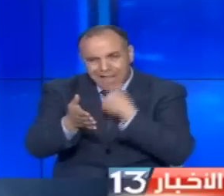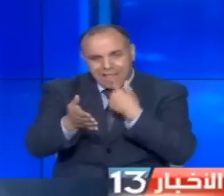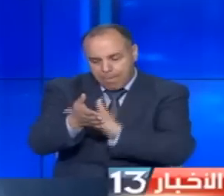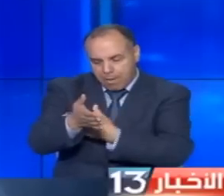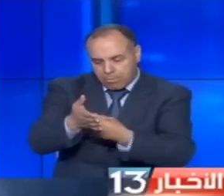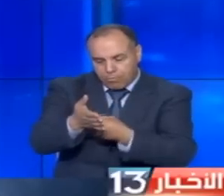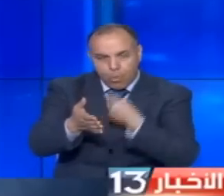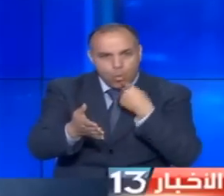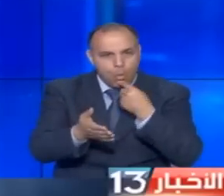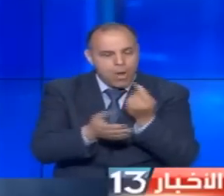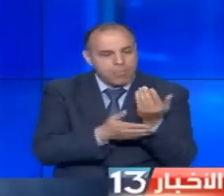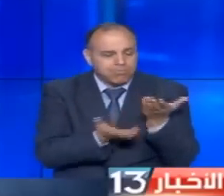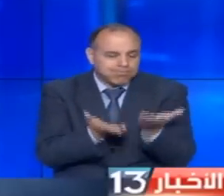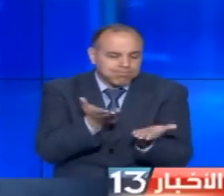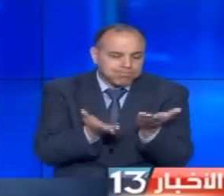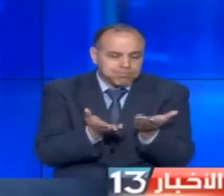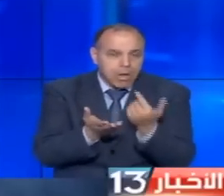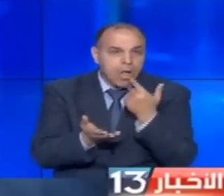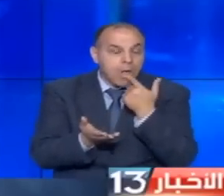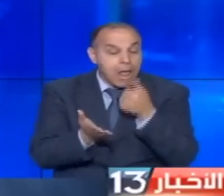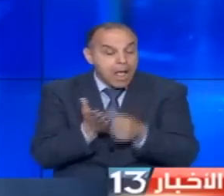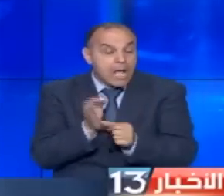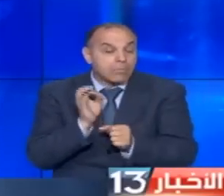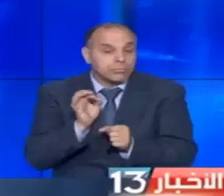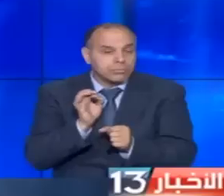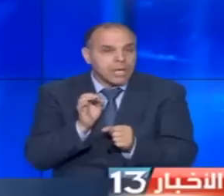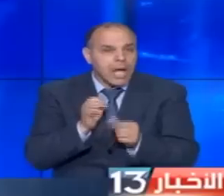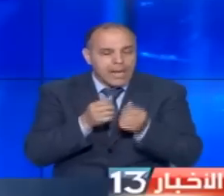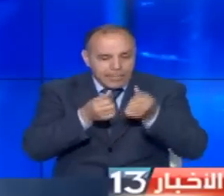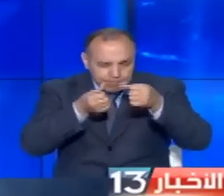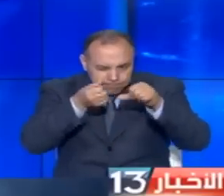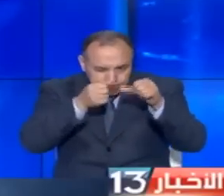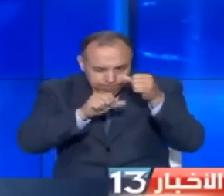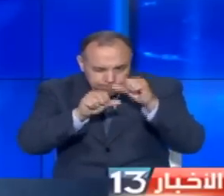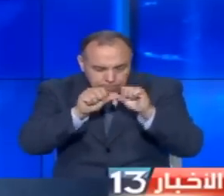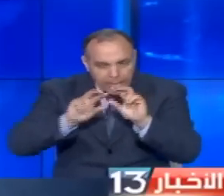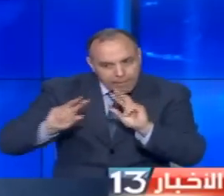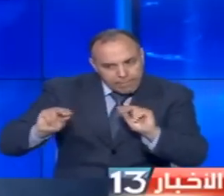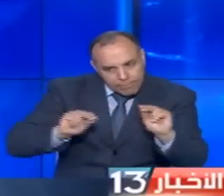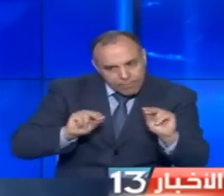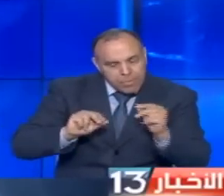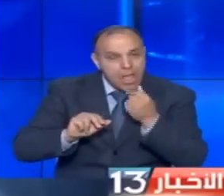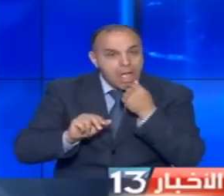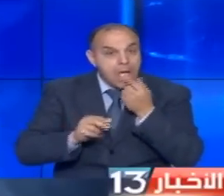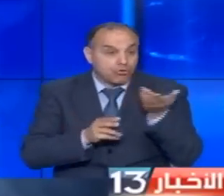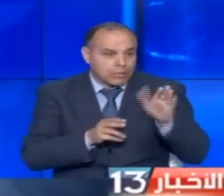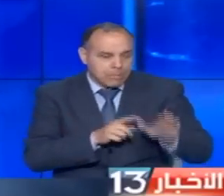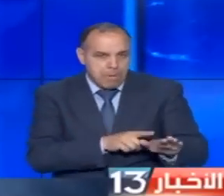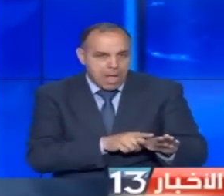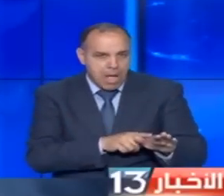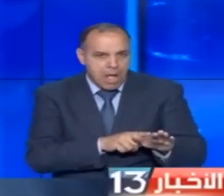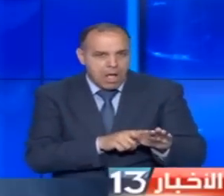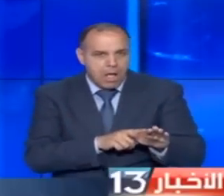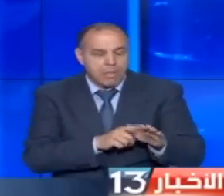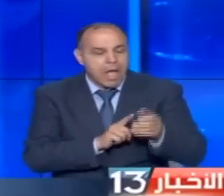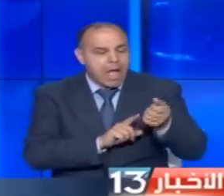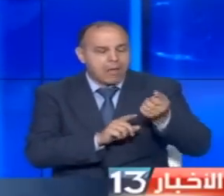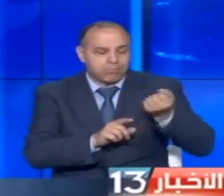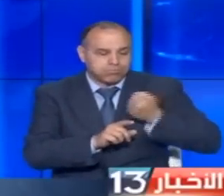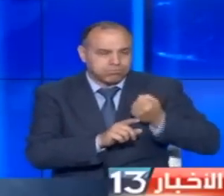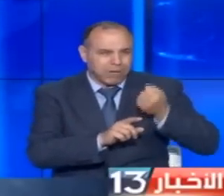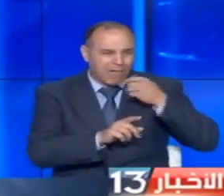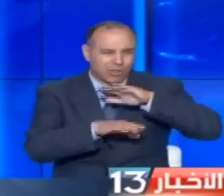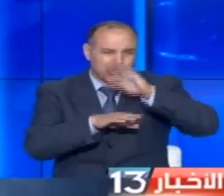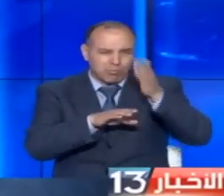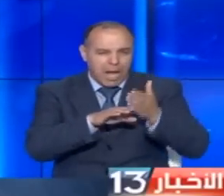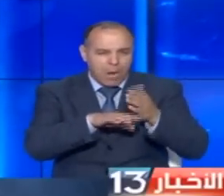الضحيه المقدره النوويه القيام بتحاليل مقارنه الضحيه اختارته عناصر ارهابيه يجب العرب